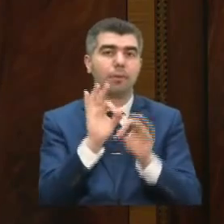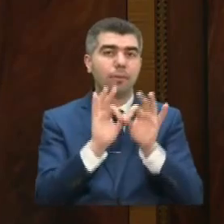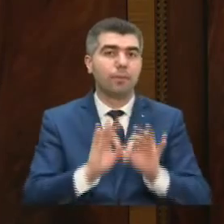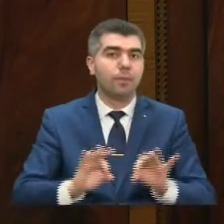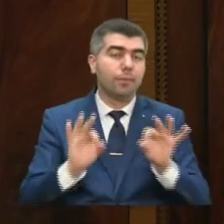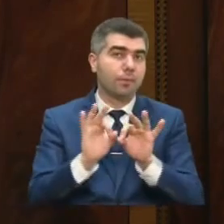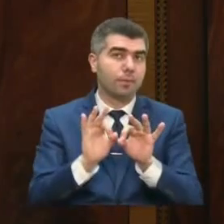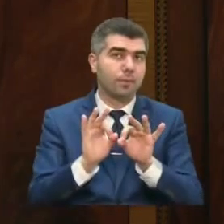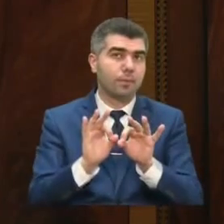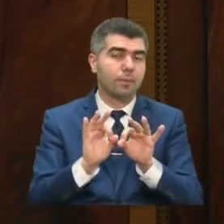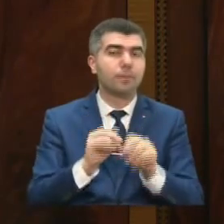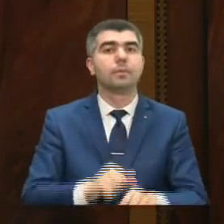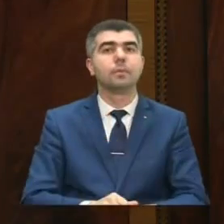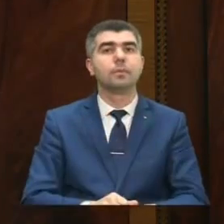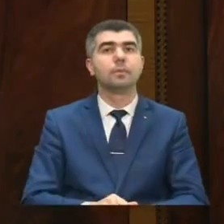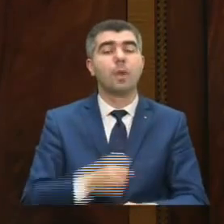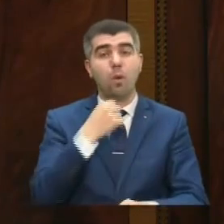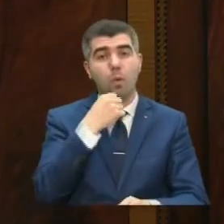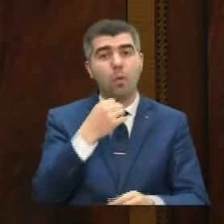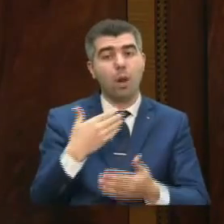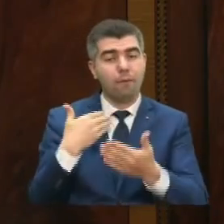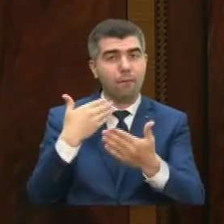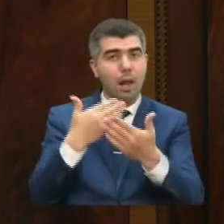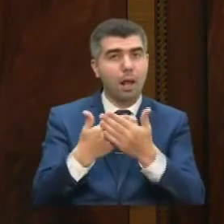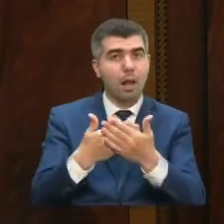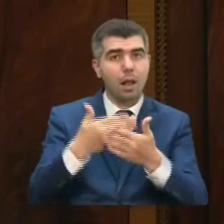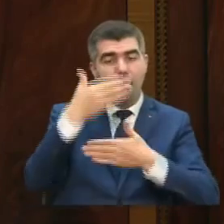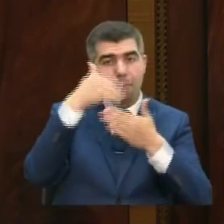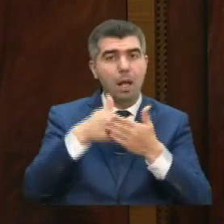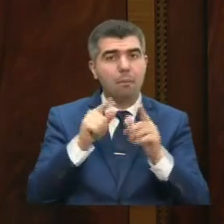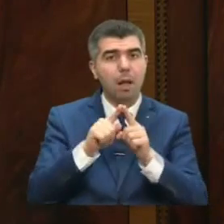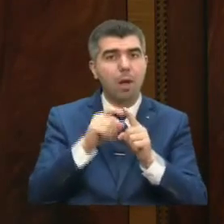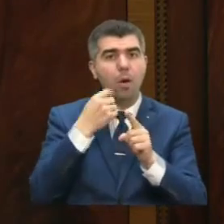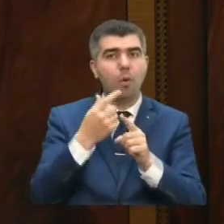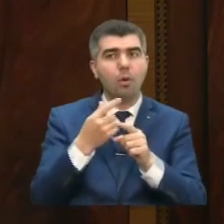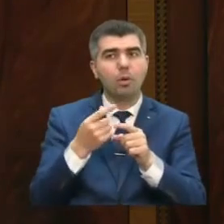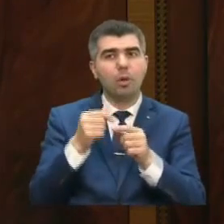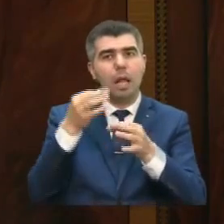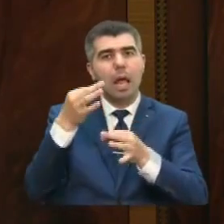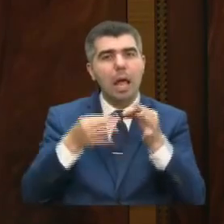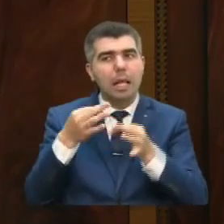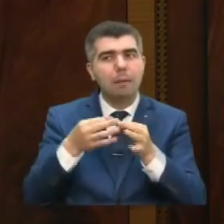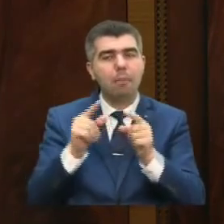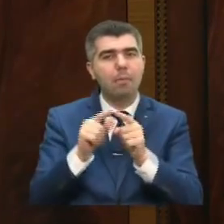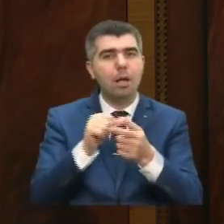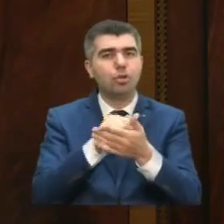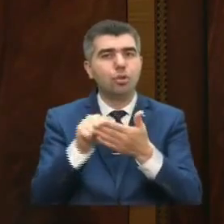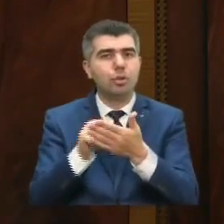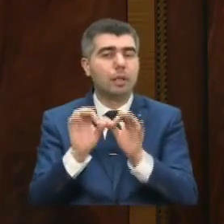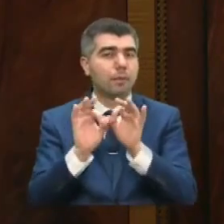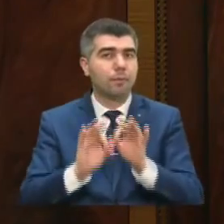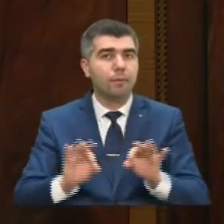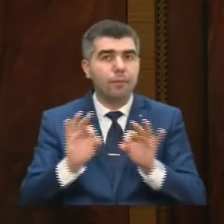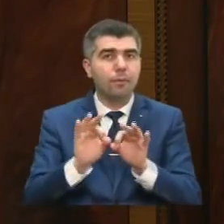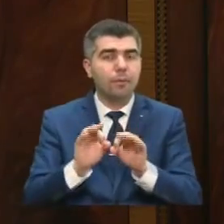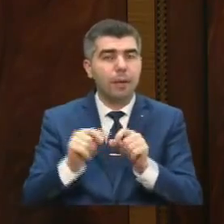الوطني. قلت مؤخرا بأنه الشعب المغربي من خلال المقاطعة يعني بمثابة صرخة ديال واحد جزء من الطبقة